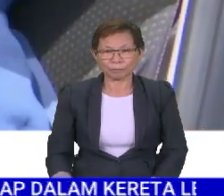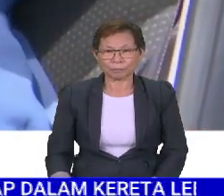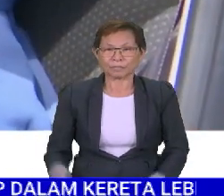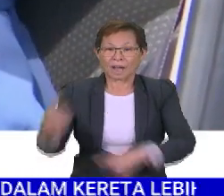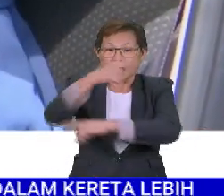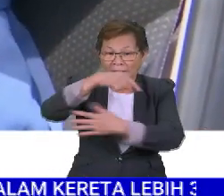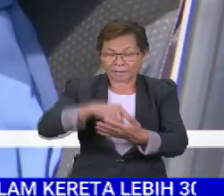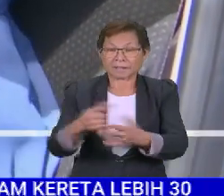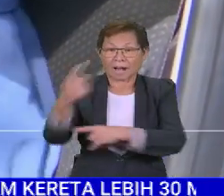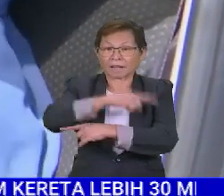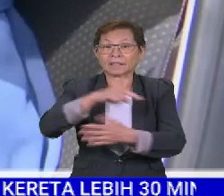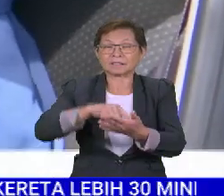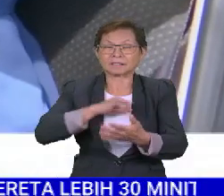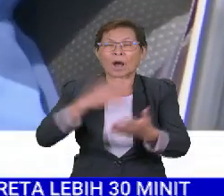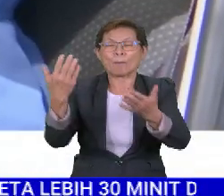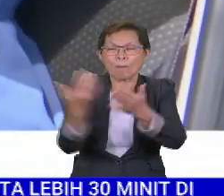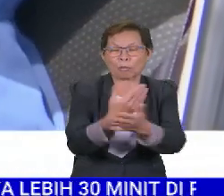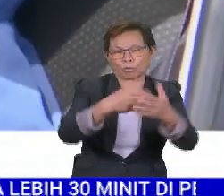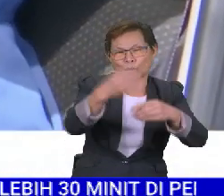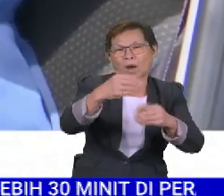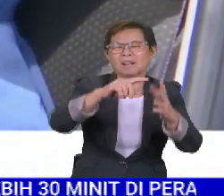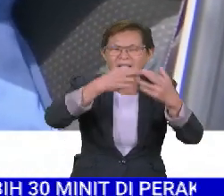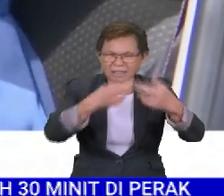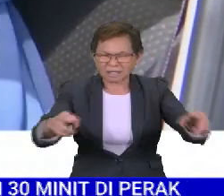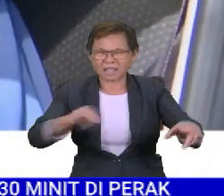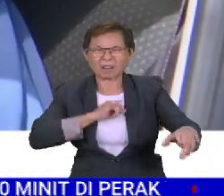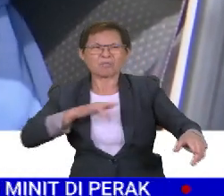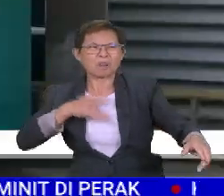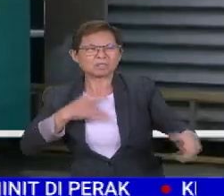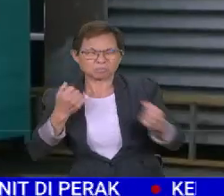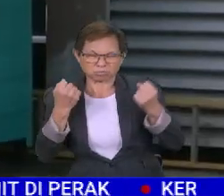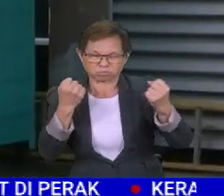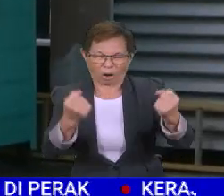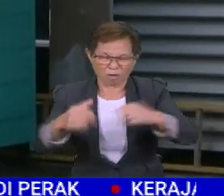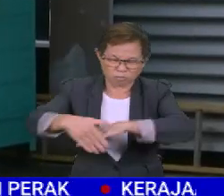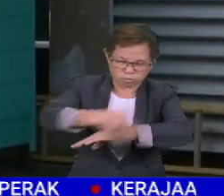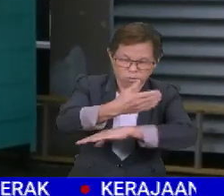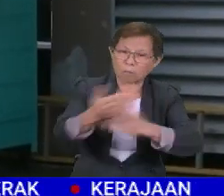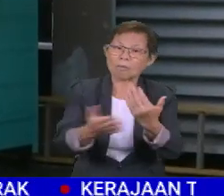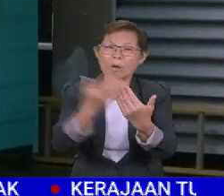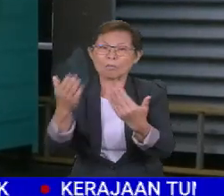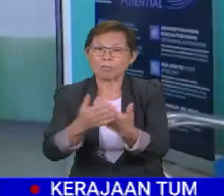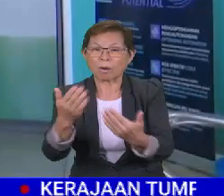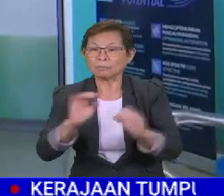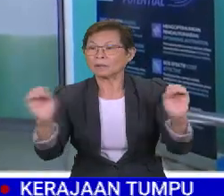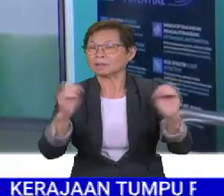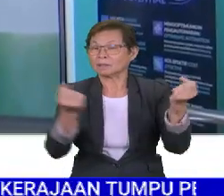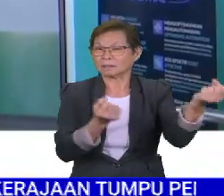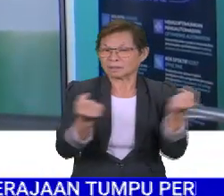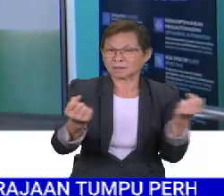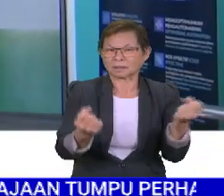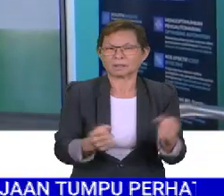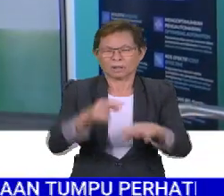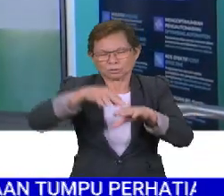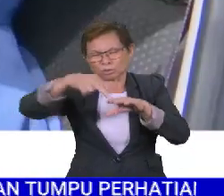Jadi hari ini saya baru keluar sejak dia dilancarkan. Jadi saya rasa macam drive-thru ni memudahkan. Kita duduk dalam kereta kan, daripada semua mau